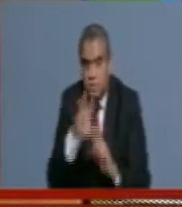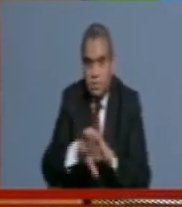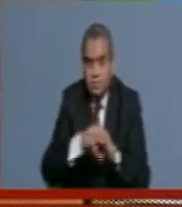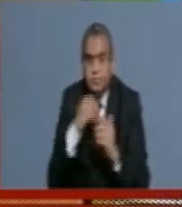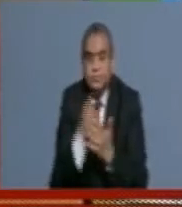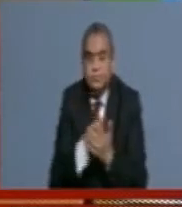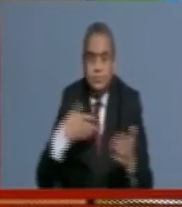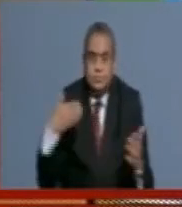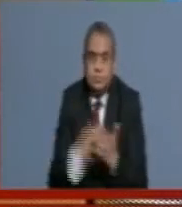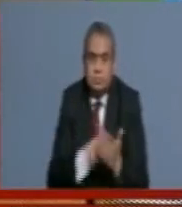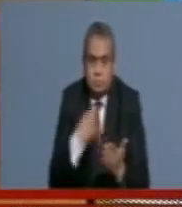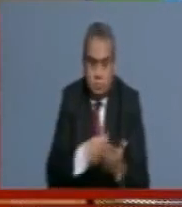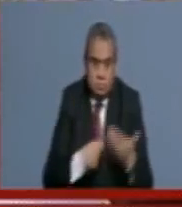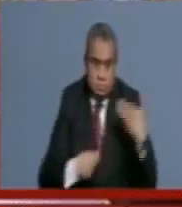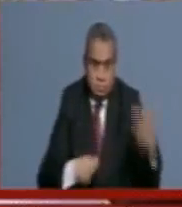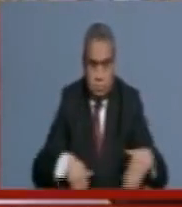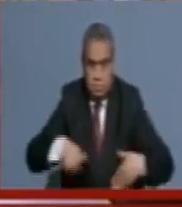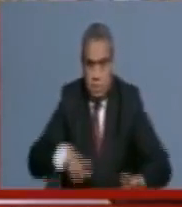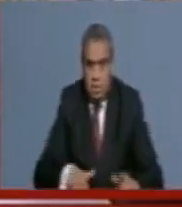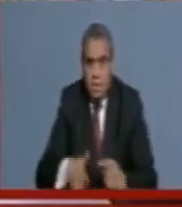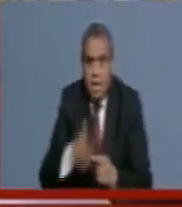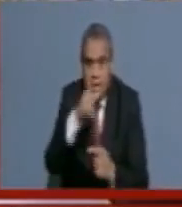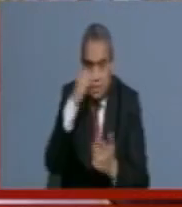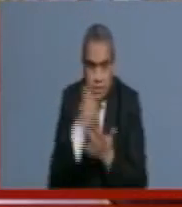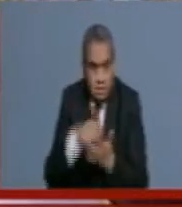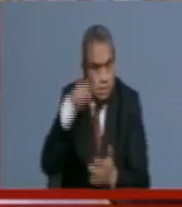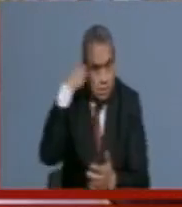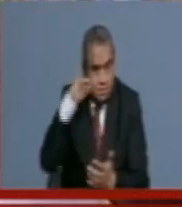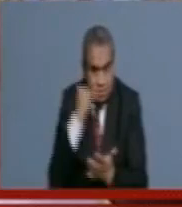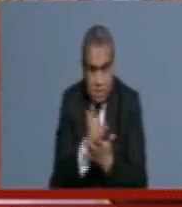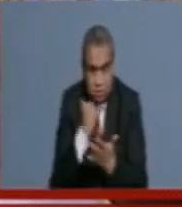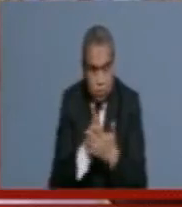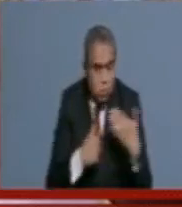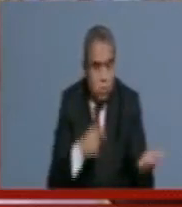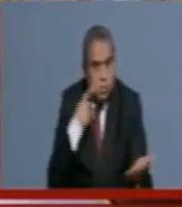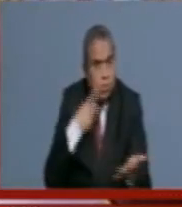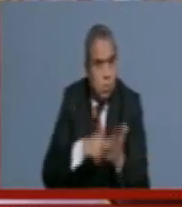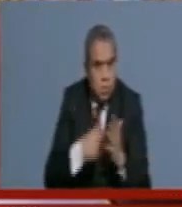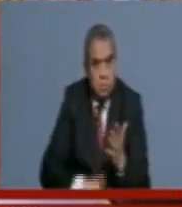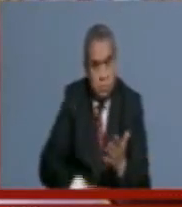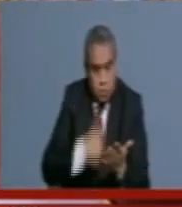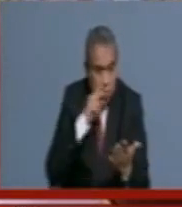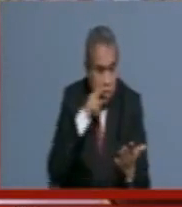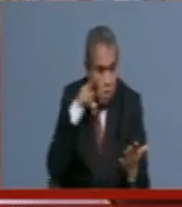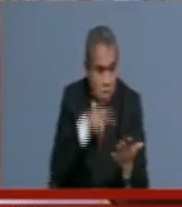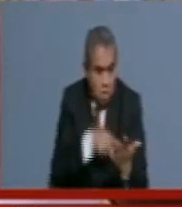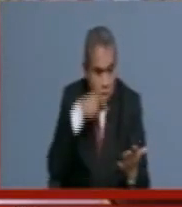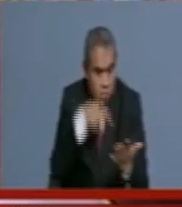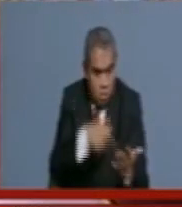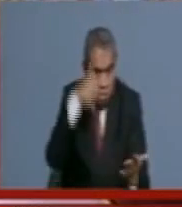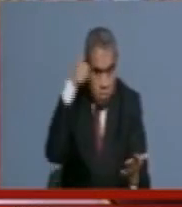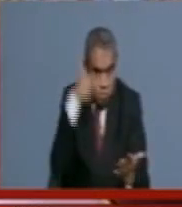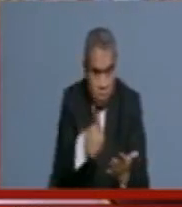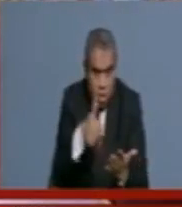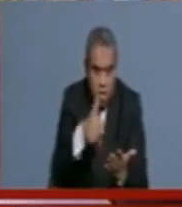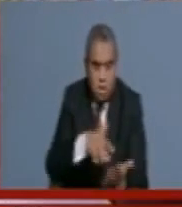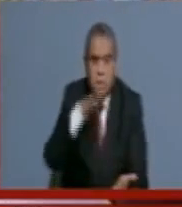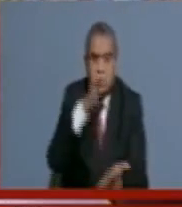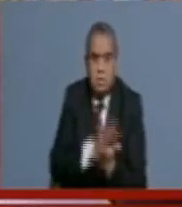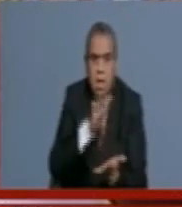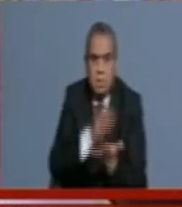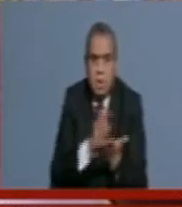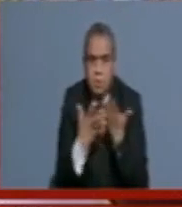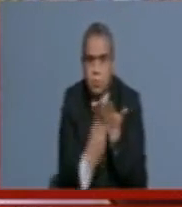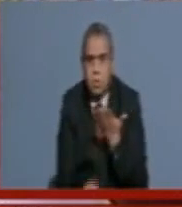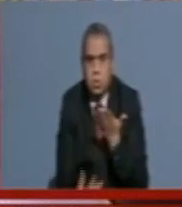على مجلس الاداره لاقرار هذه النماذج، ويبتدي عمليه الطباعه ليها من